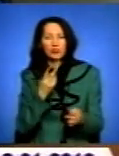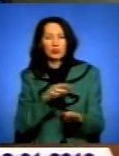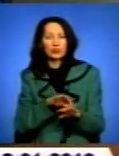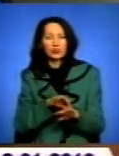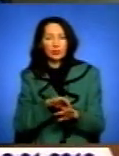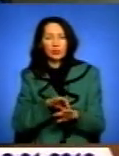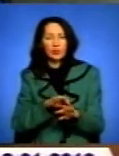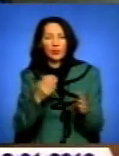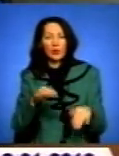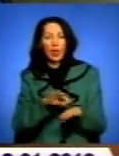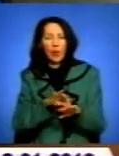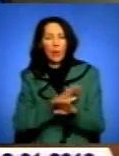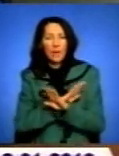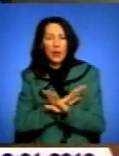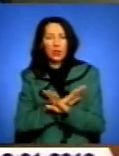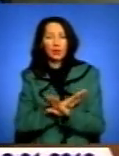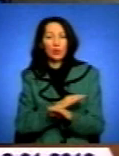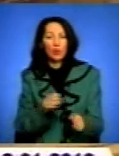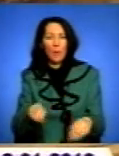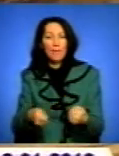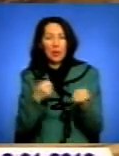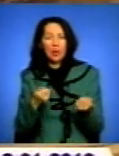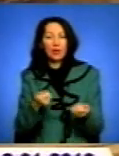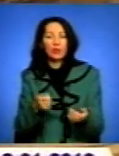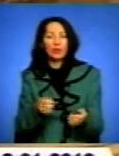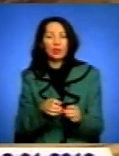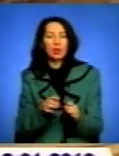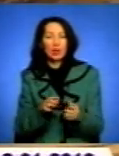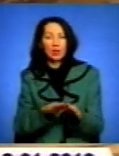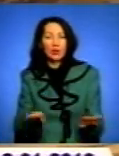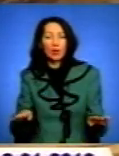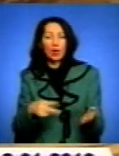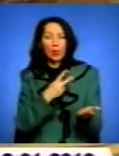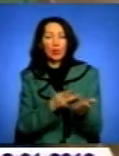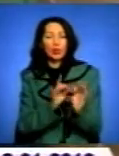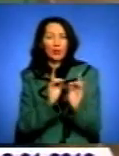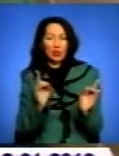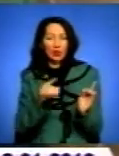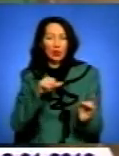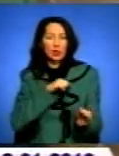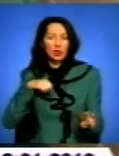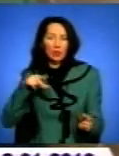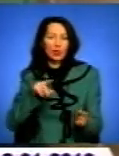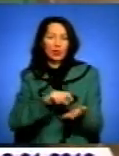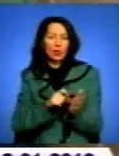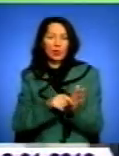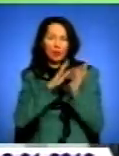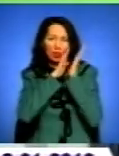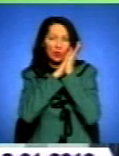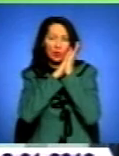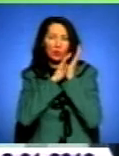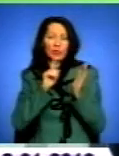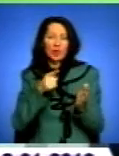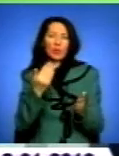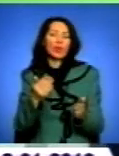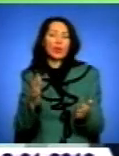Вже мертву підняв її з підлоги і положив на ліжко. Сам пішов до іншої кімнати, де заснув. Там його і знайшли працівники міліції. На даний